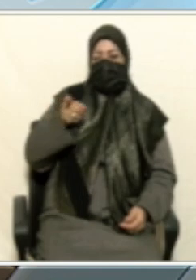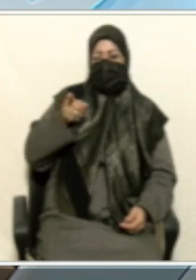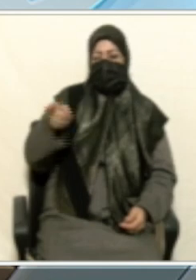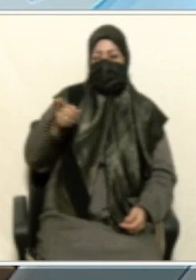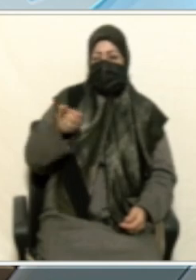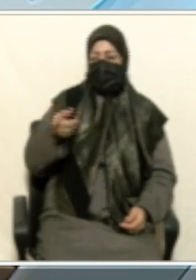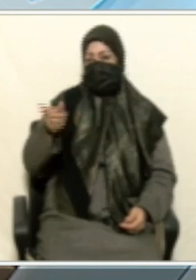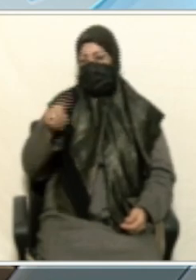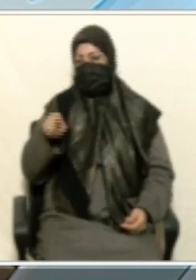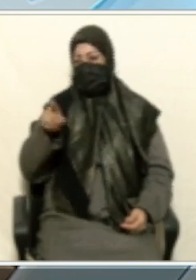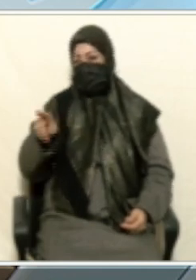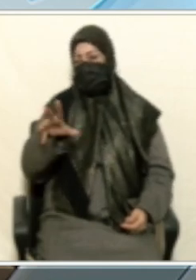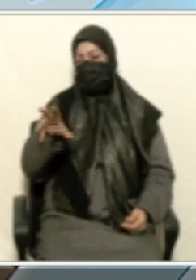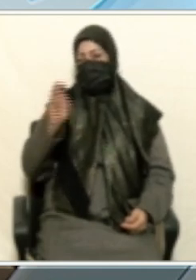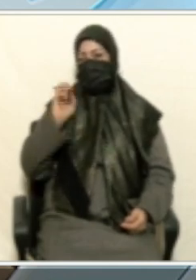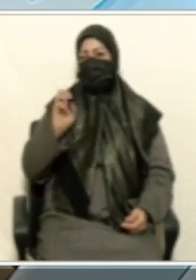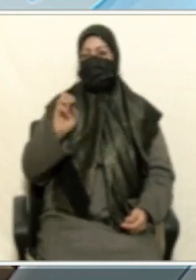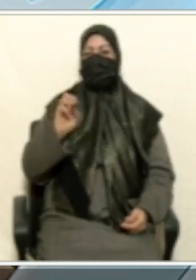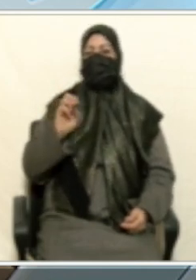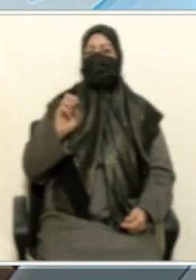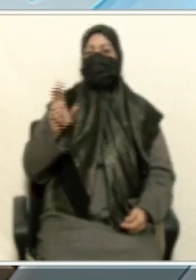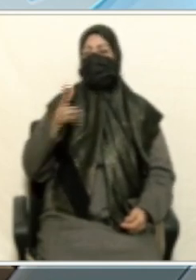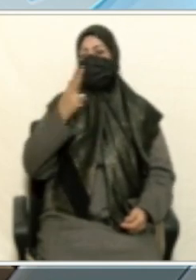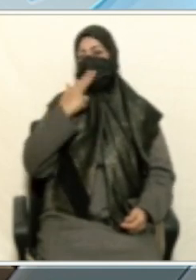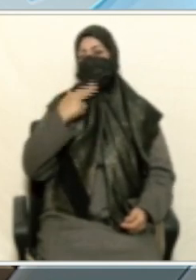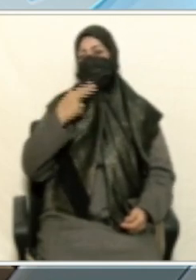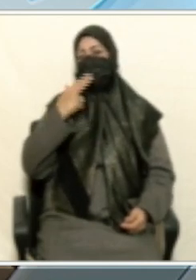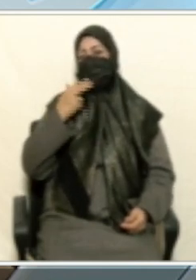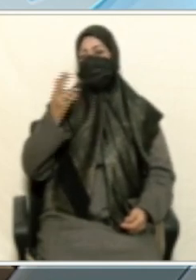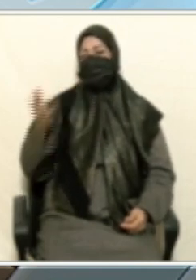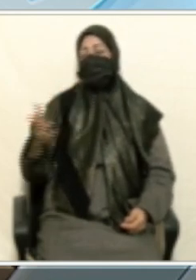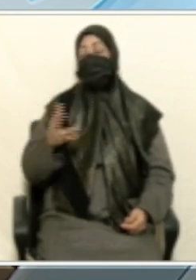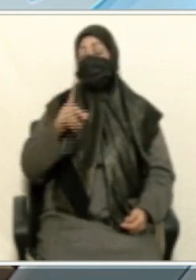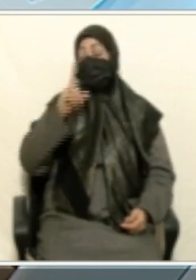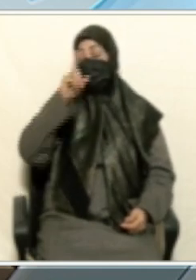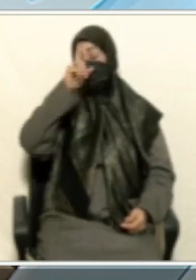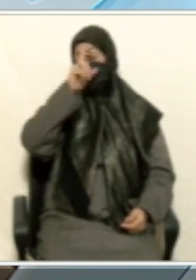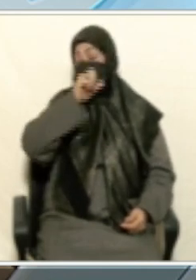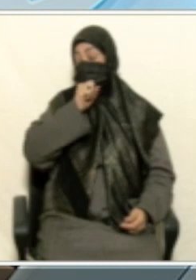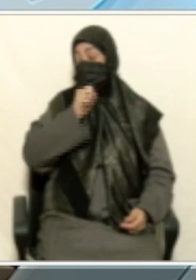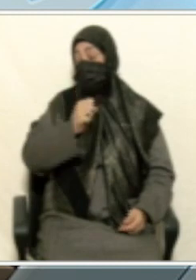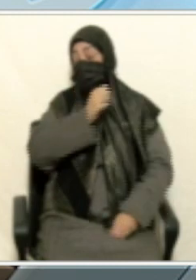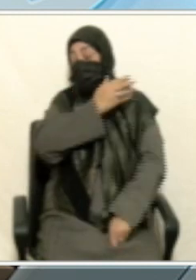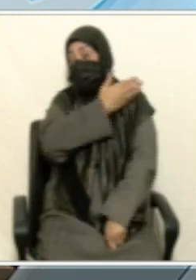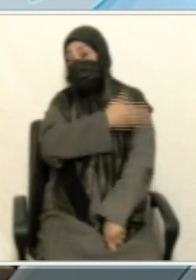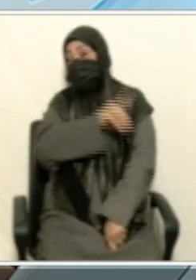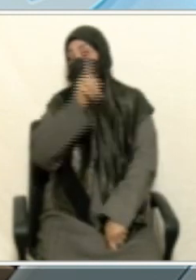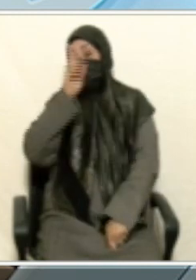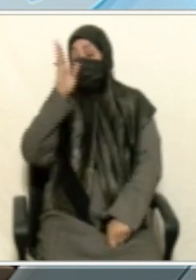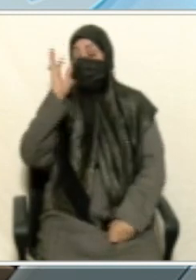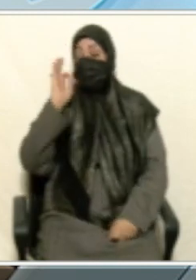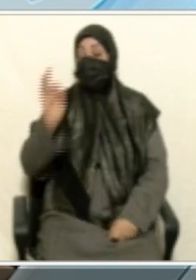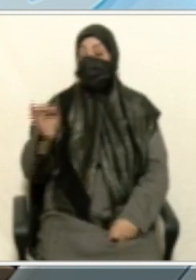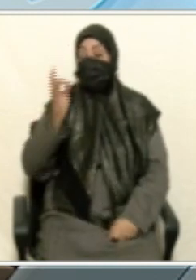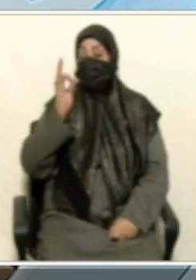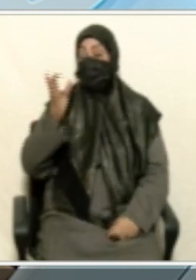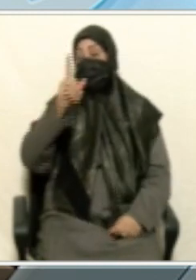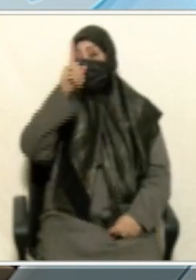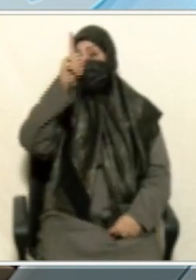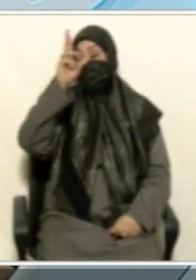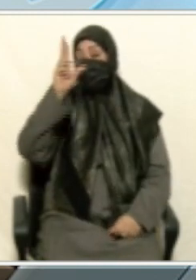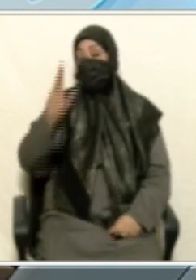بريء، فإنها جريمة لا تغتفر، جريمة كبرى، لأنها تتأثر بتلك